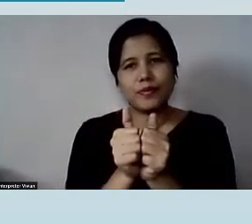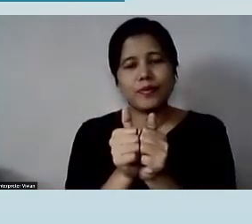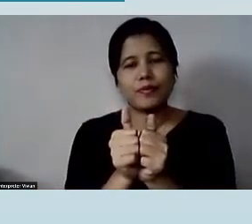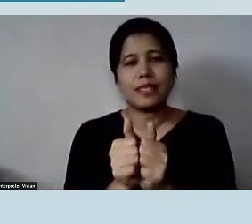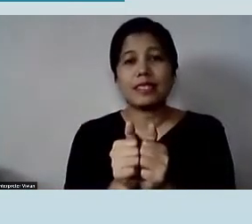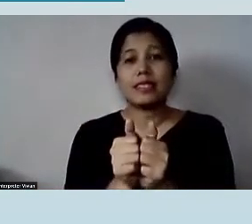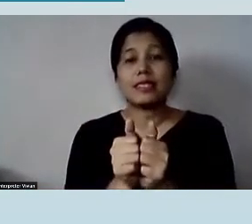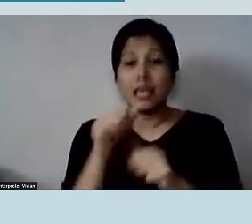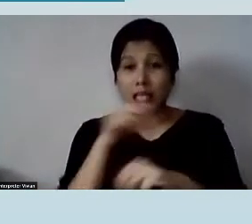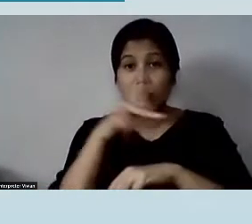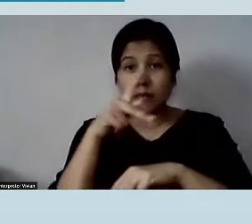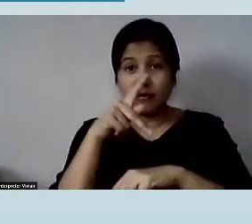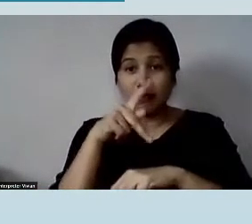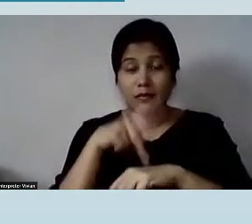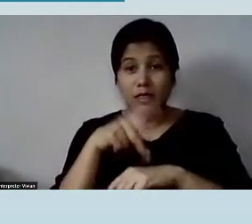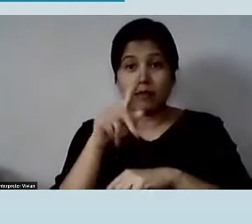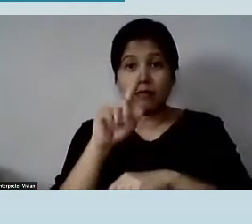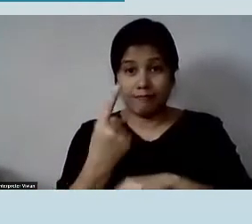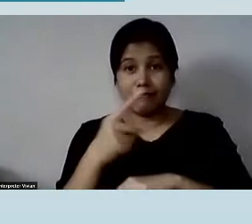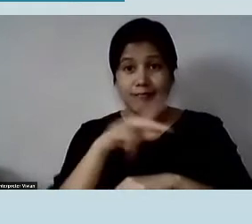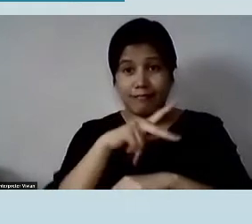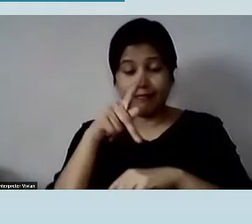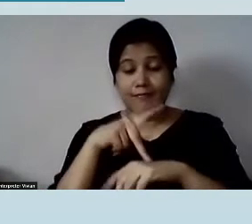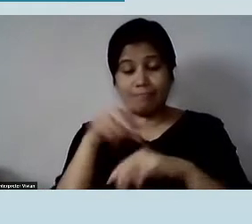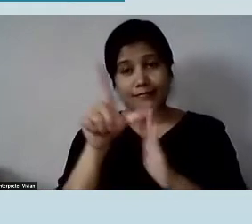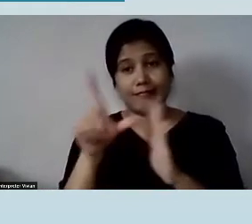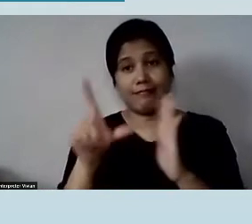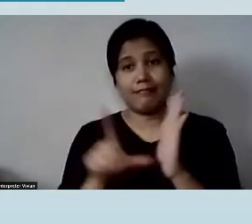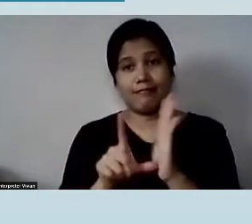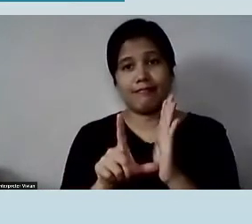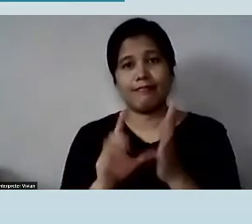ito, mag-a-apply lang dito sa Pilipinas. Okay.